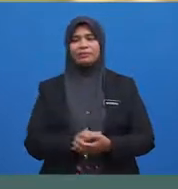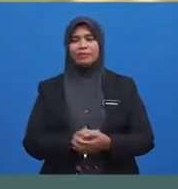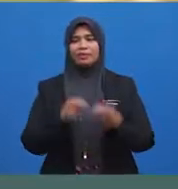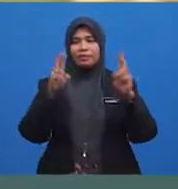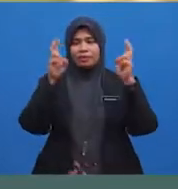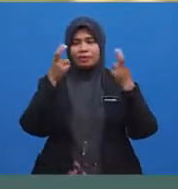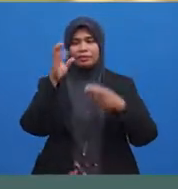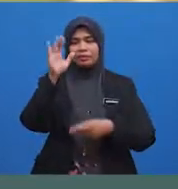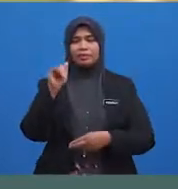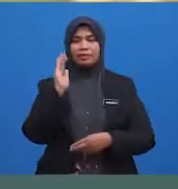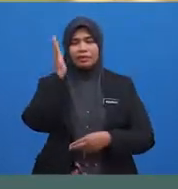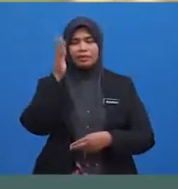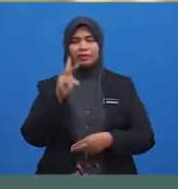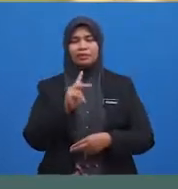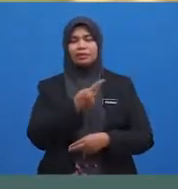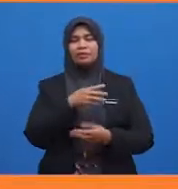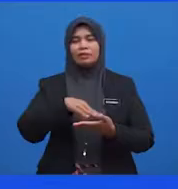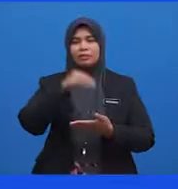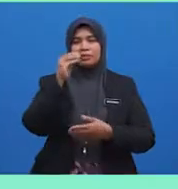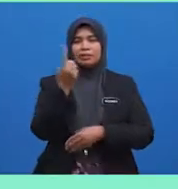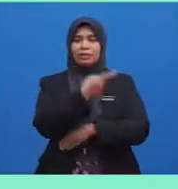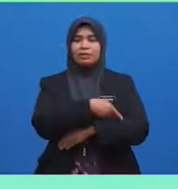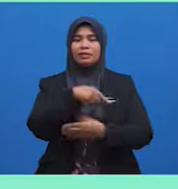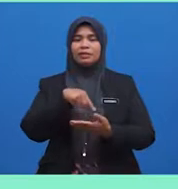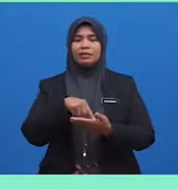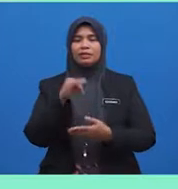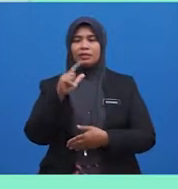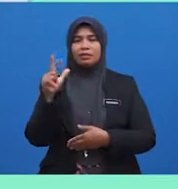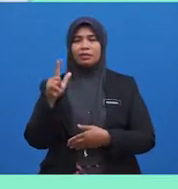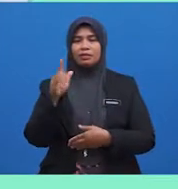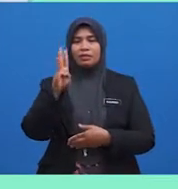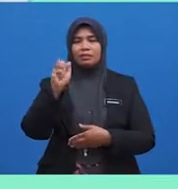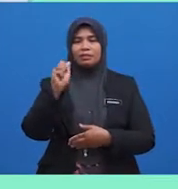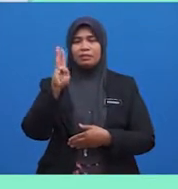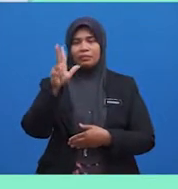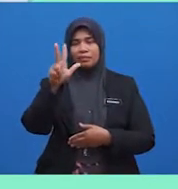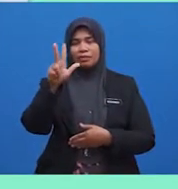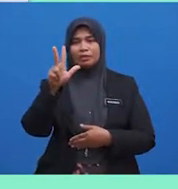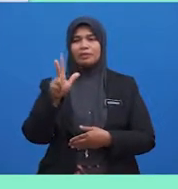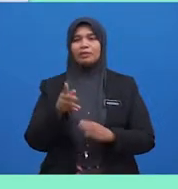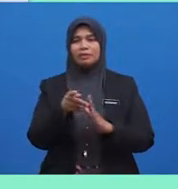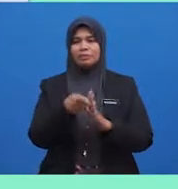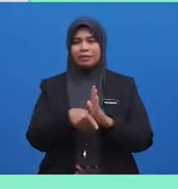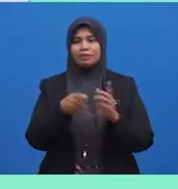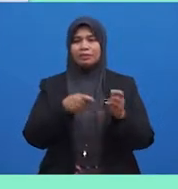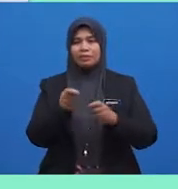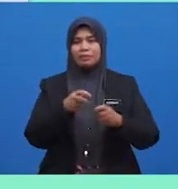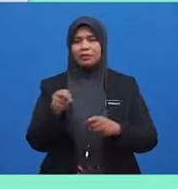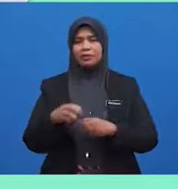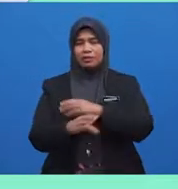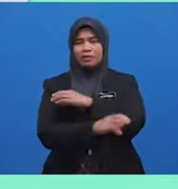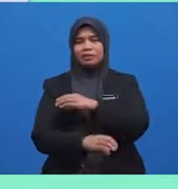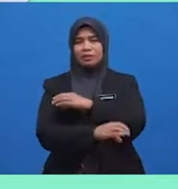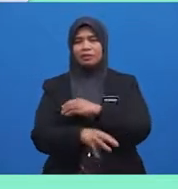yang akan kita pelajari pada hari ini ialah Bab 3, Pentadbiran Negeri-Negeri Melayu Bersekutu.